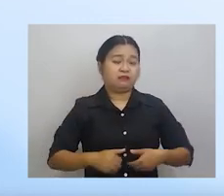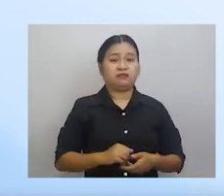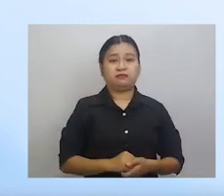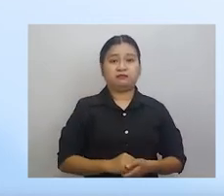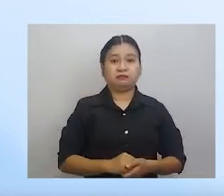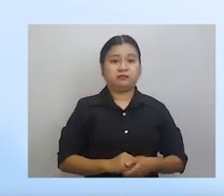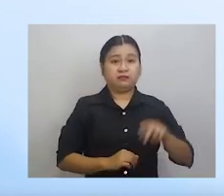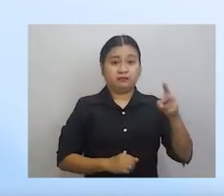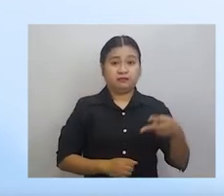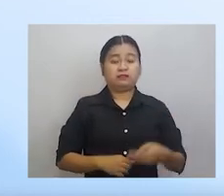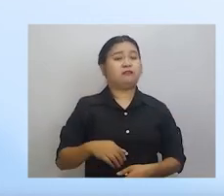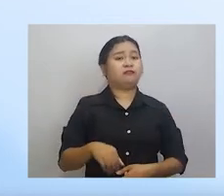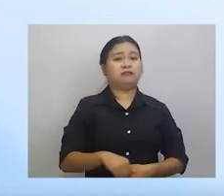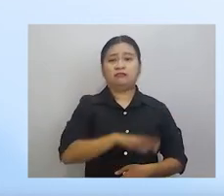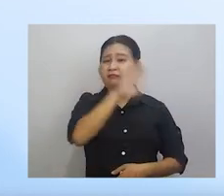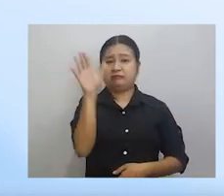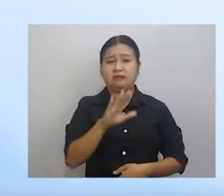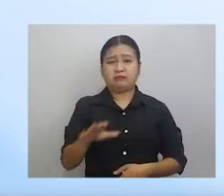reklamo ang batang matyaga.